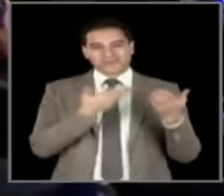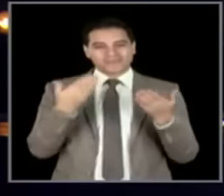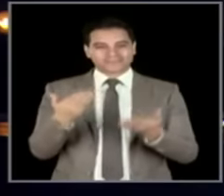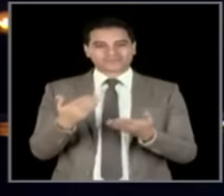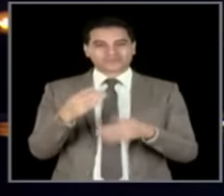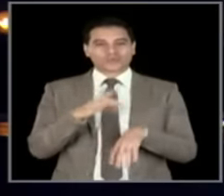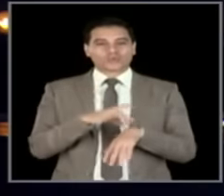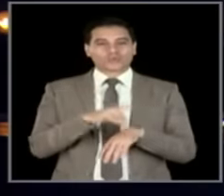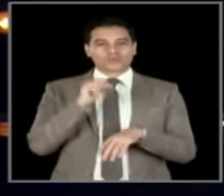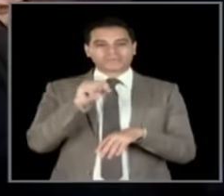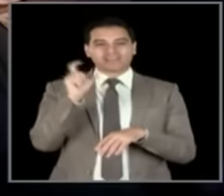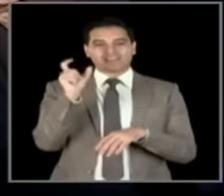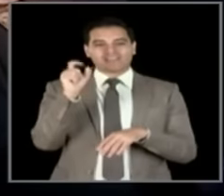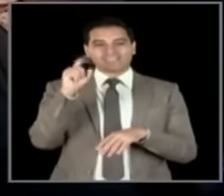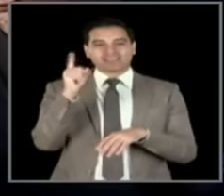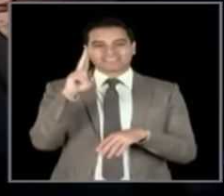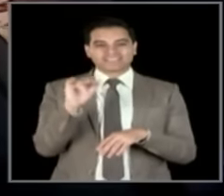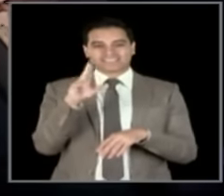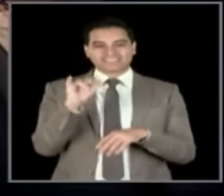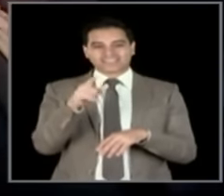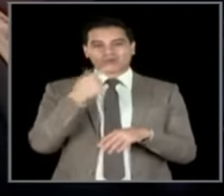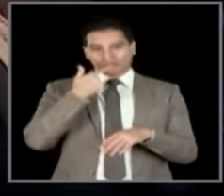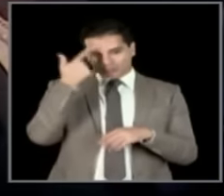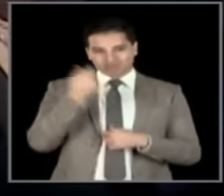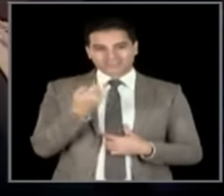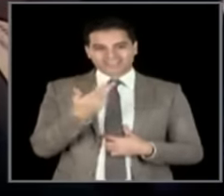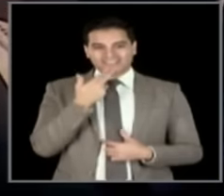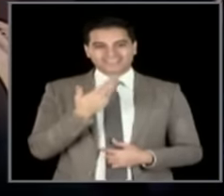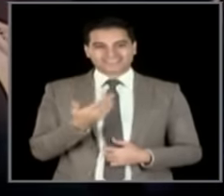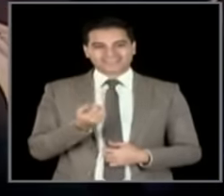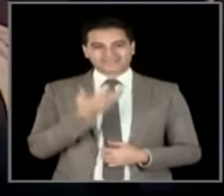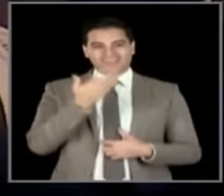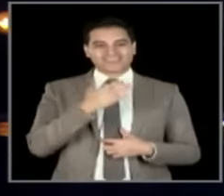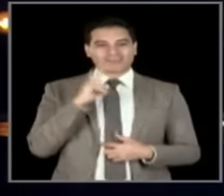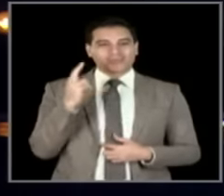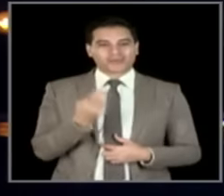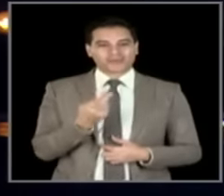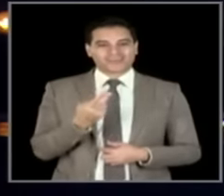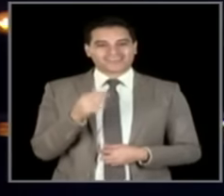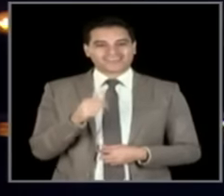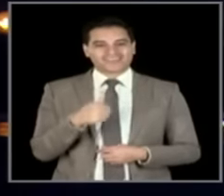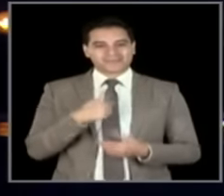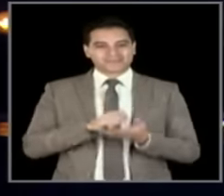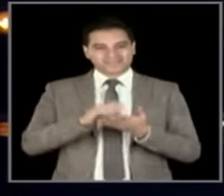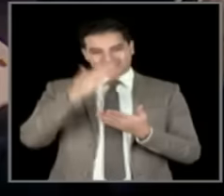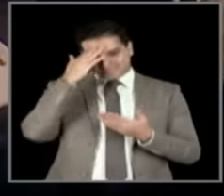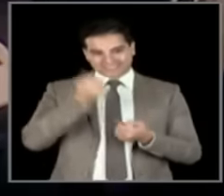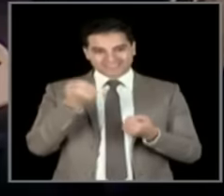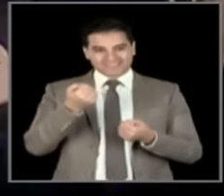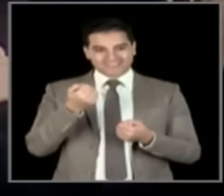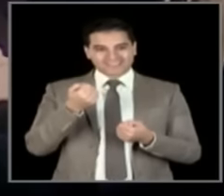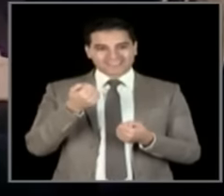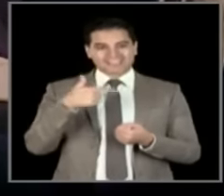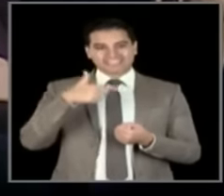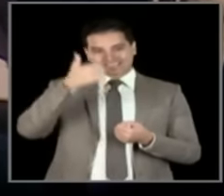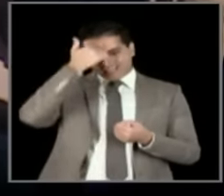دكتورة نفرتيتي ازاي حضرتك؟ ازاي حضرتك؟ كل سنة وانت طيب ومنور الدنيا كلها وببعت سلام 6000